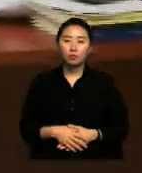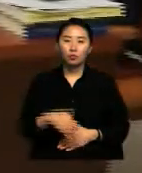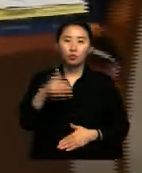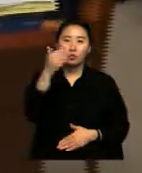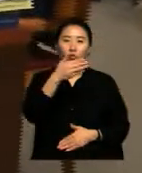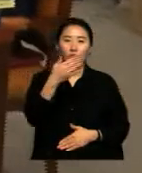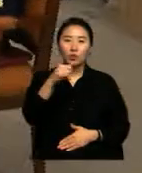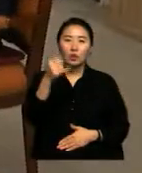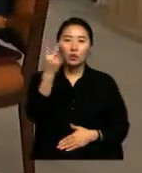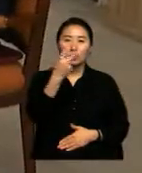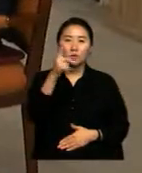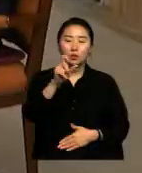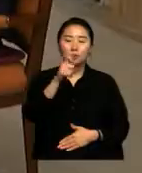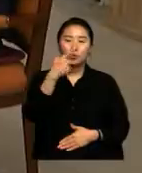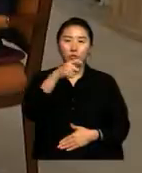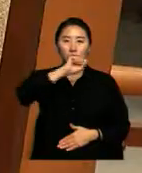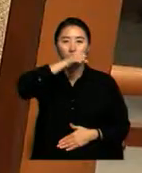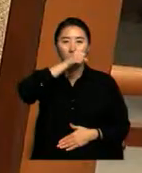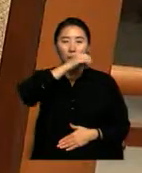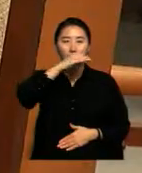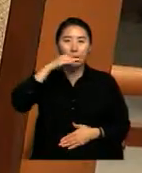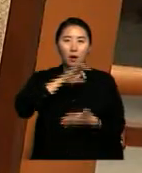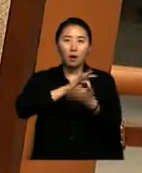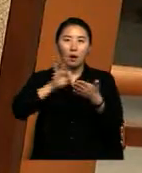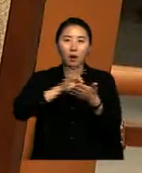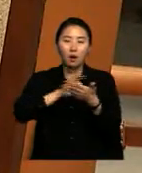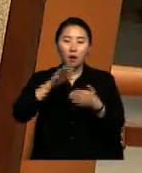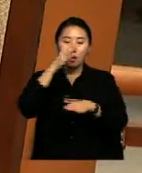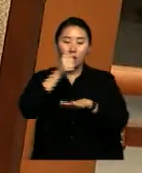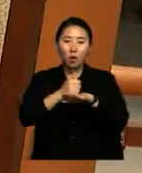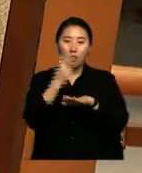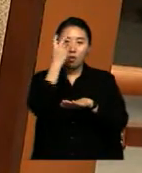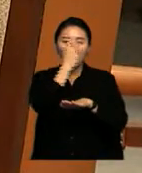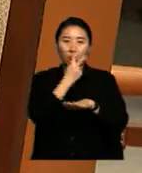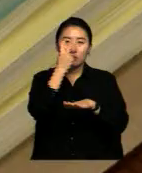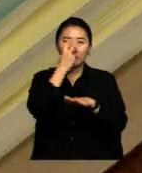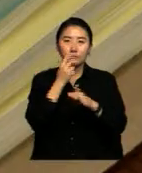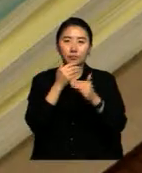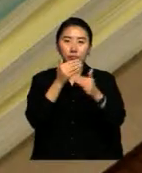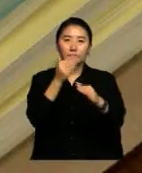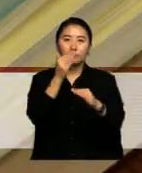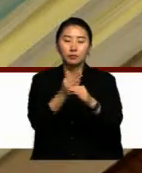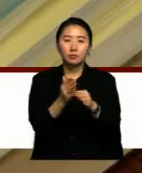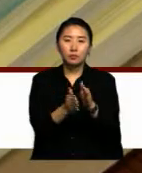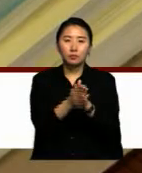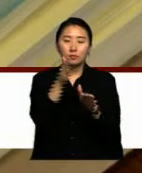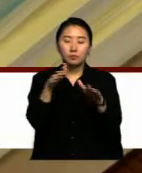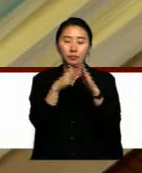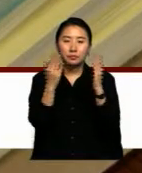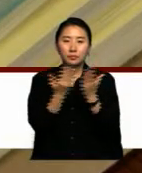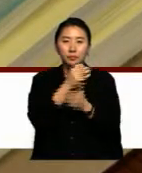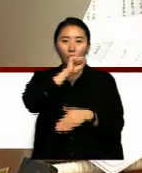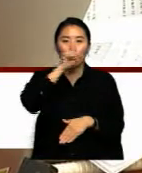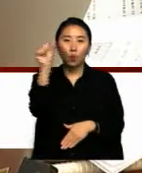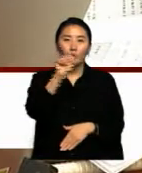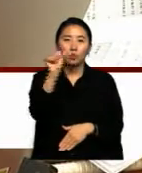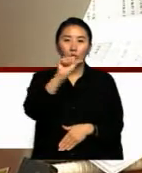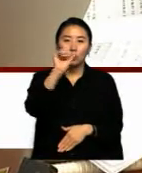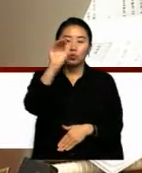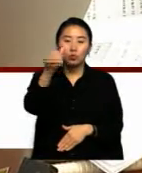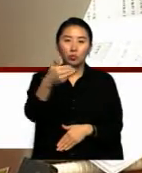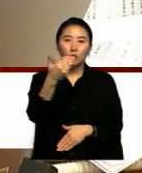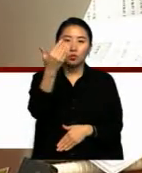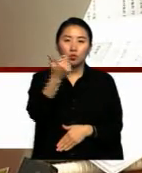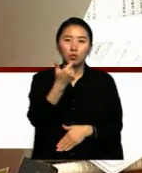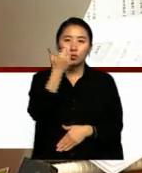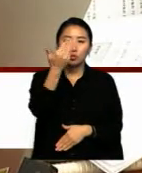구리시 2016년 예산이 적절하게 사용됐는지 결산검사가 진행 중입니다. 시는 총 예산 5,966억